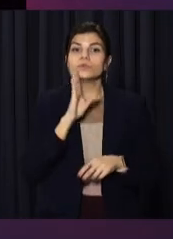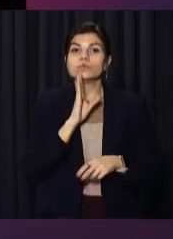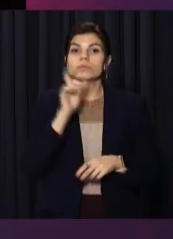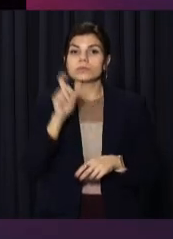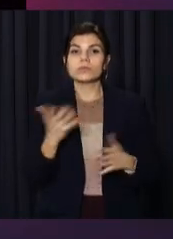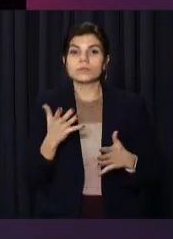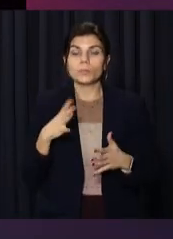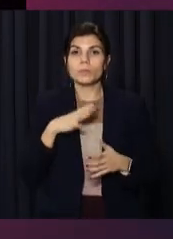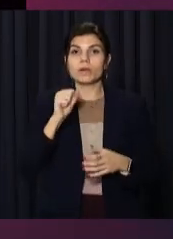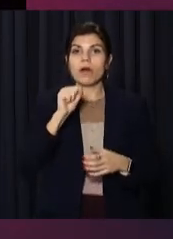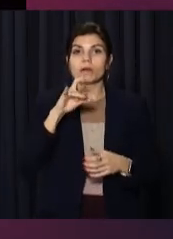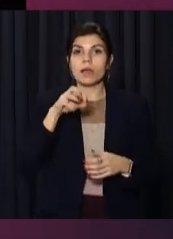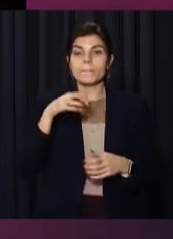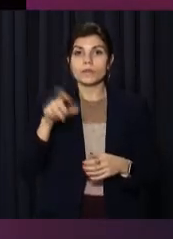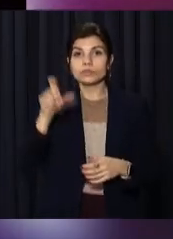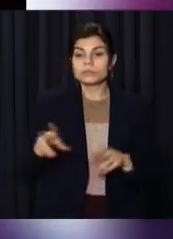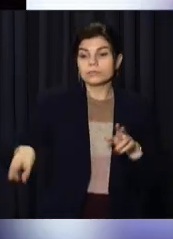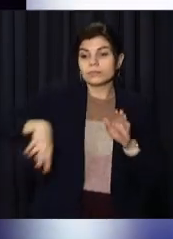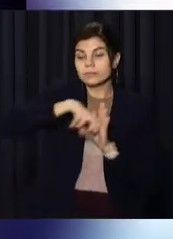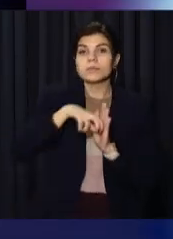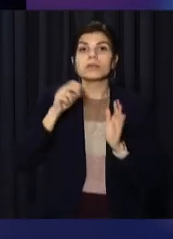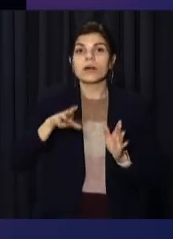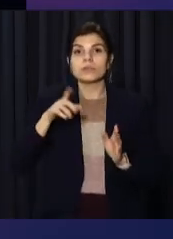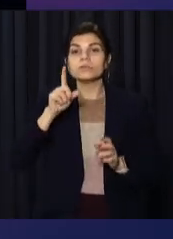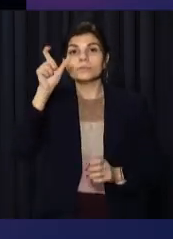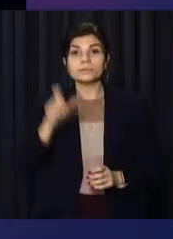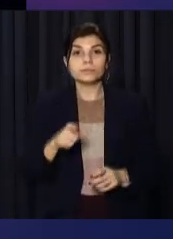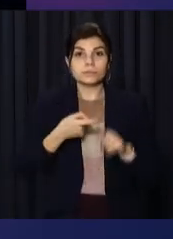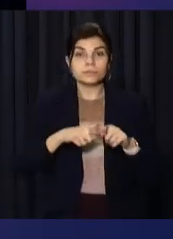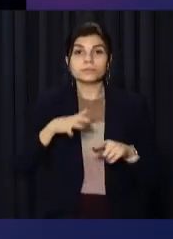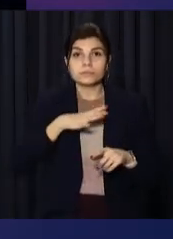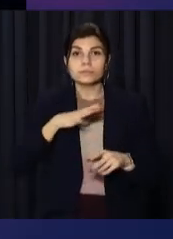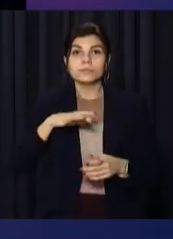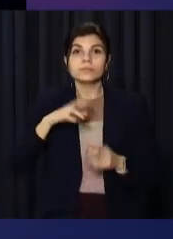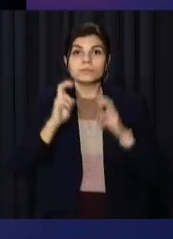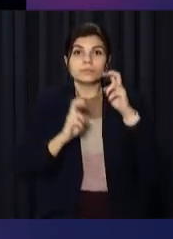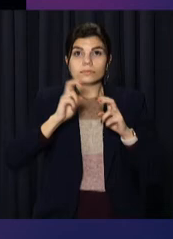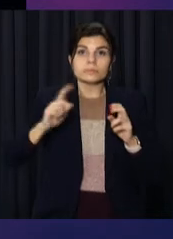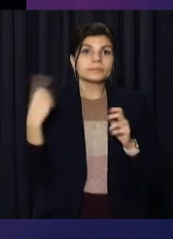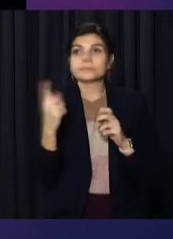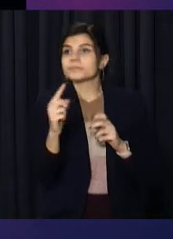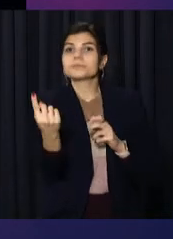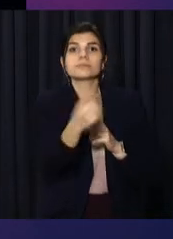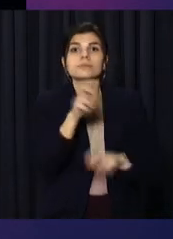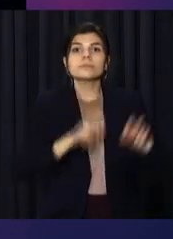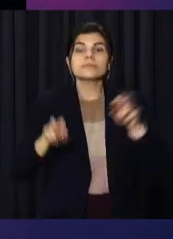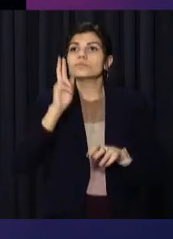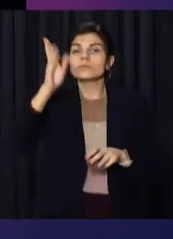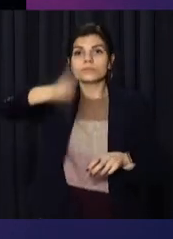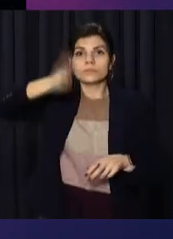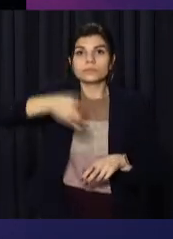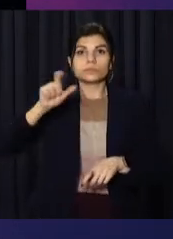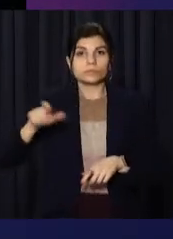жінку, яка підвезла Артемія Рябчука того дня. Як стало відомо, стрілок ще довго блукав поблизу заводу та намагався зупинити